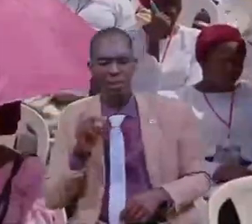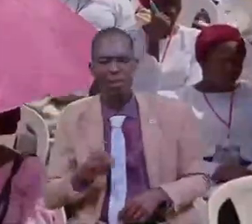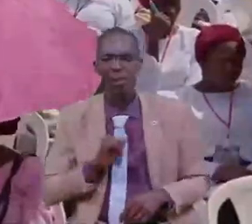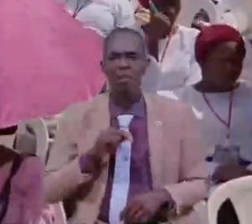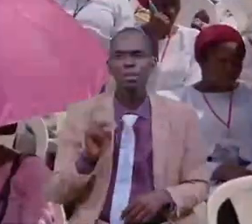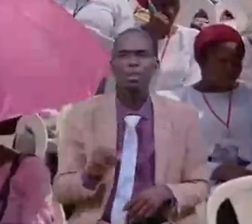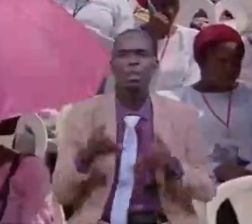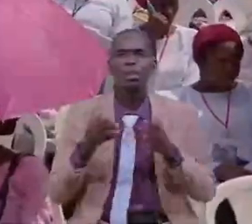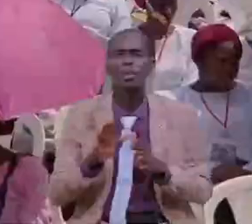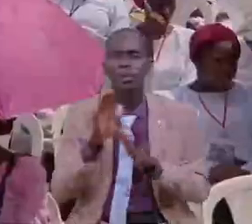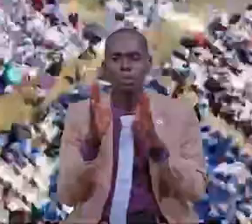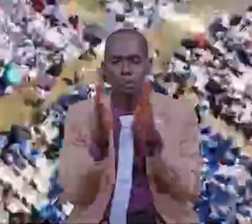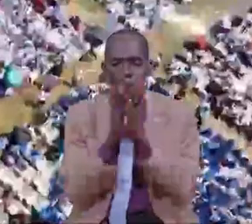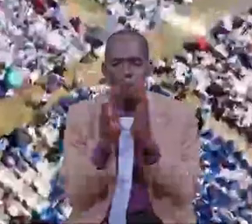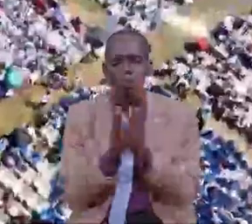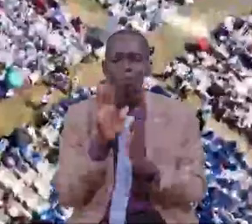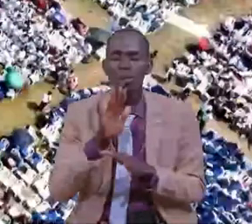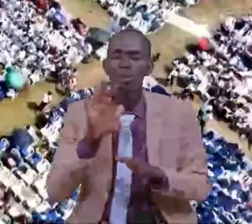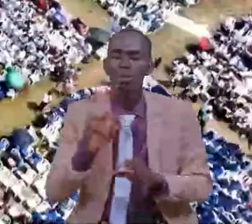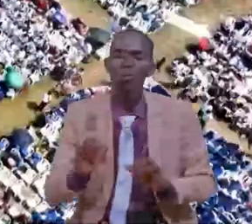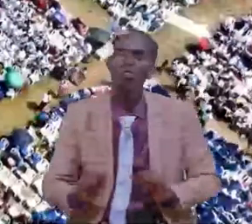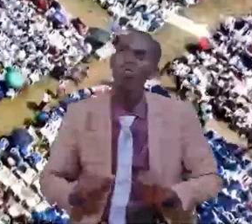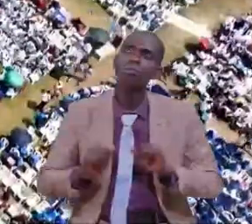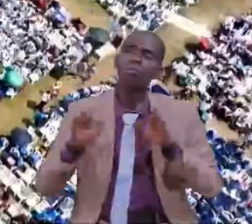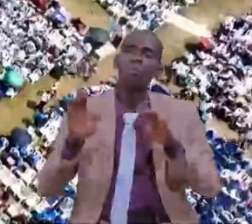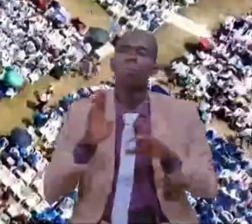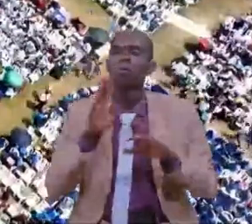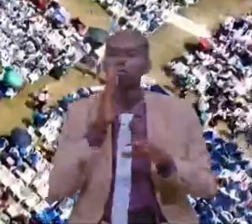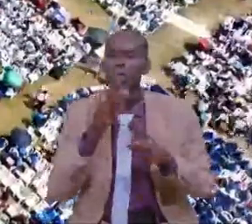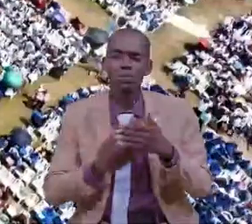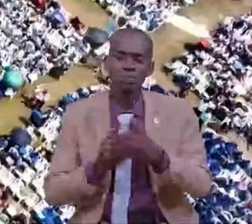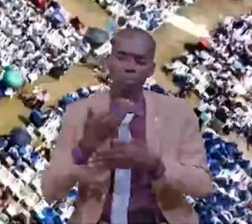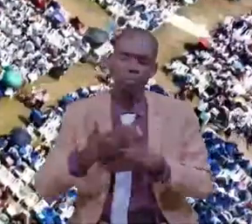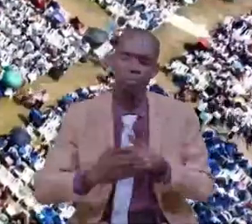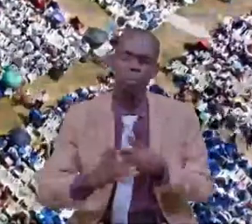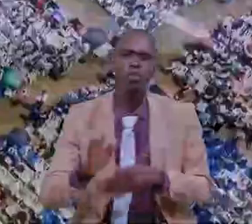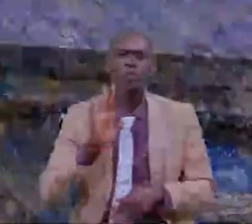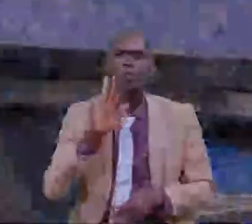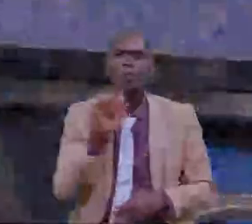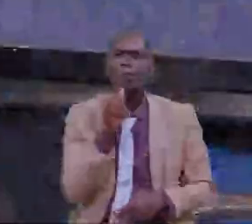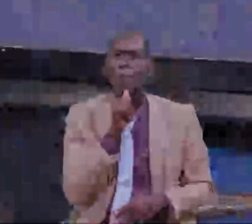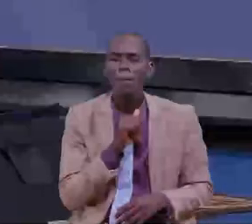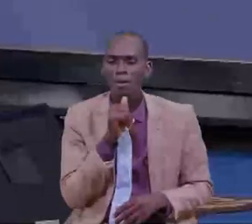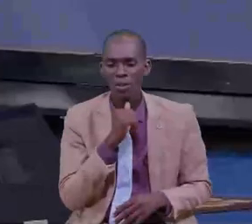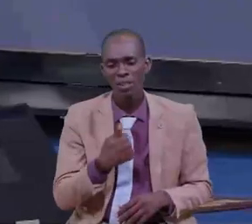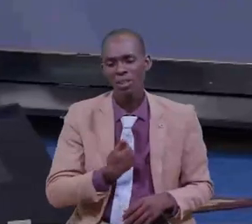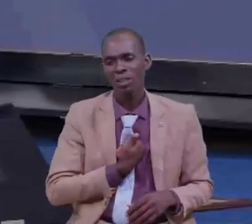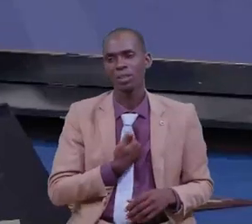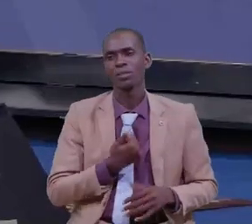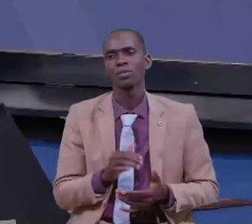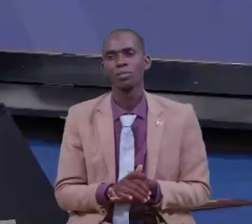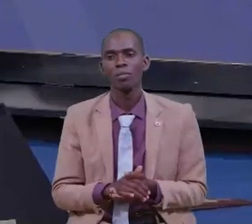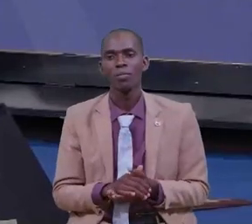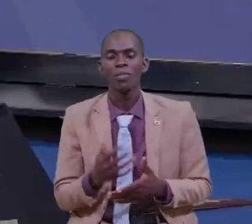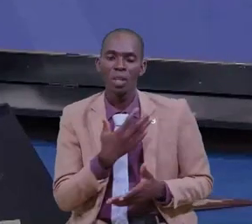j'ai besoin. Non, que ta prière, que ta consécration aille au-delà de ta